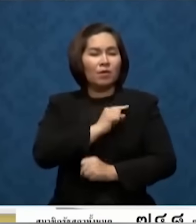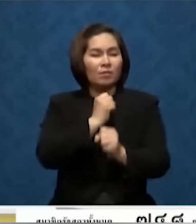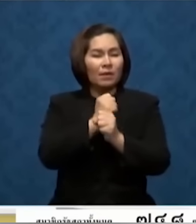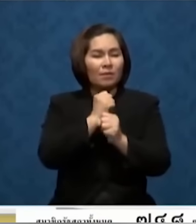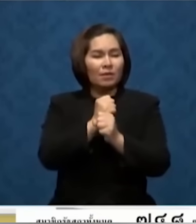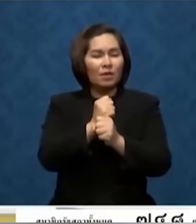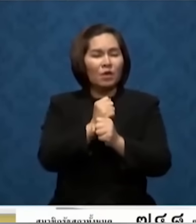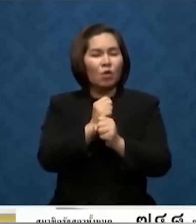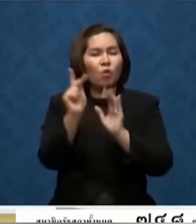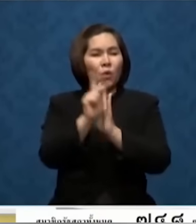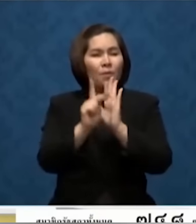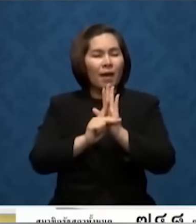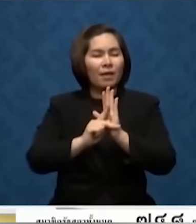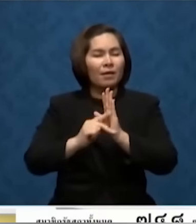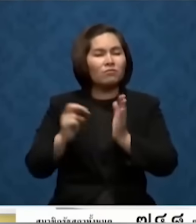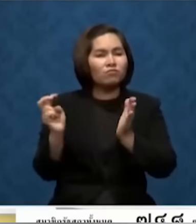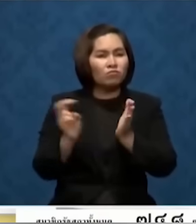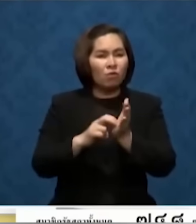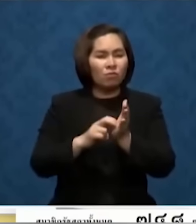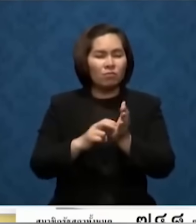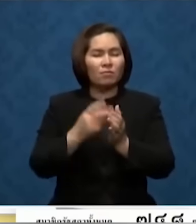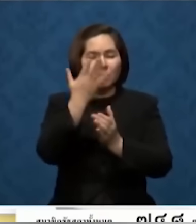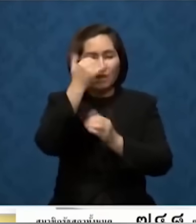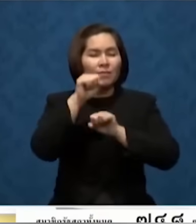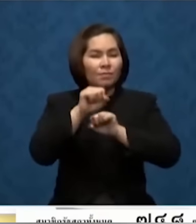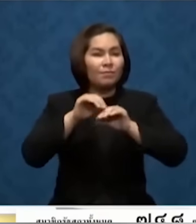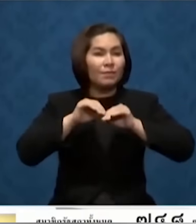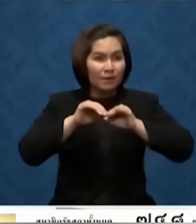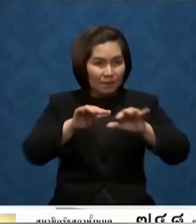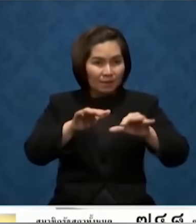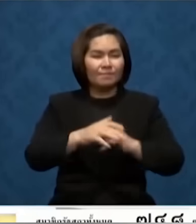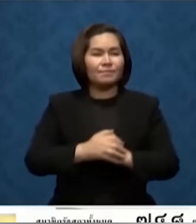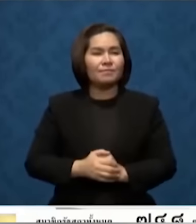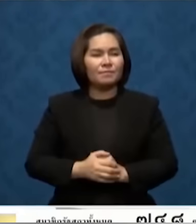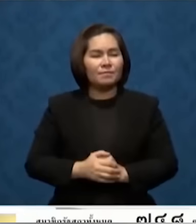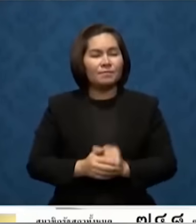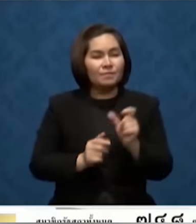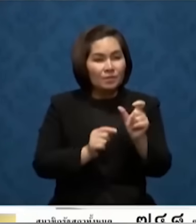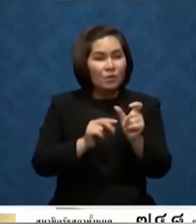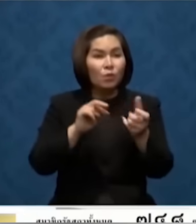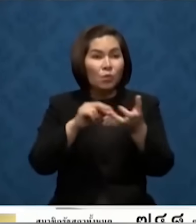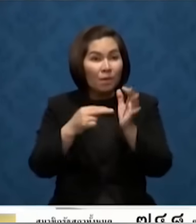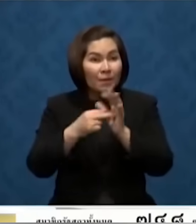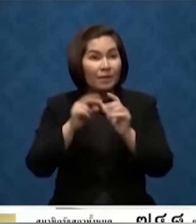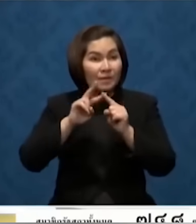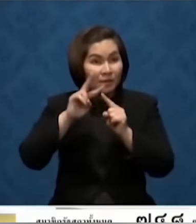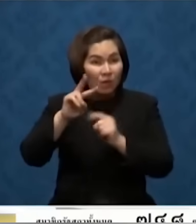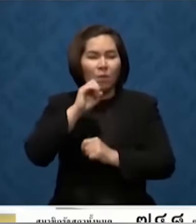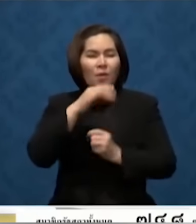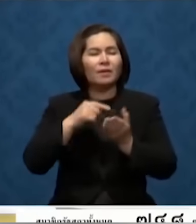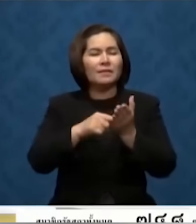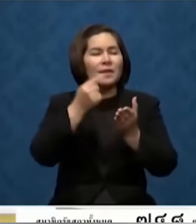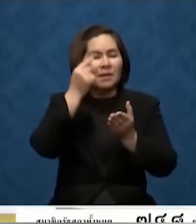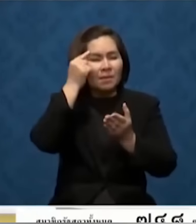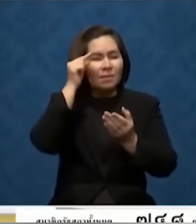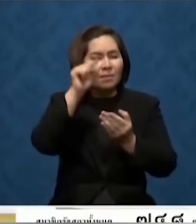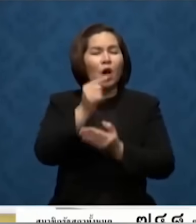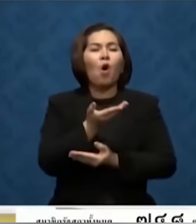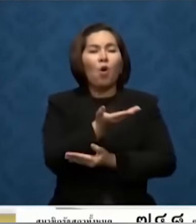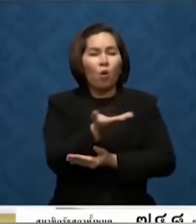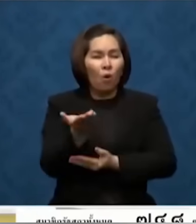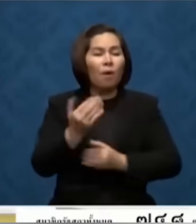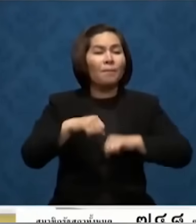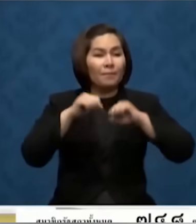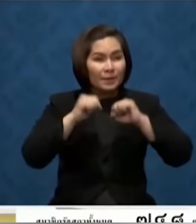ติอีกอันนึงครับคำแปลครับยัตติคือข้อเสนอเพื่อลงมติเช่น